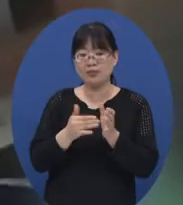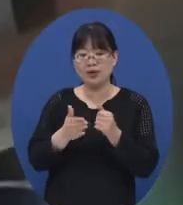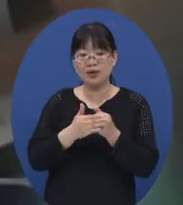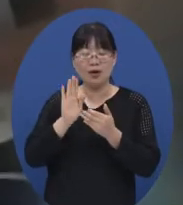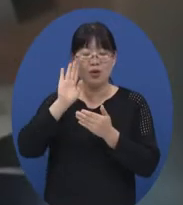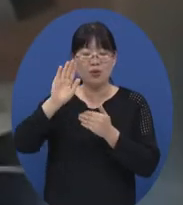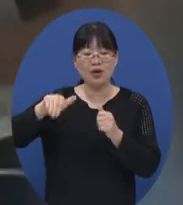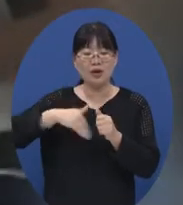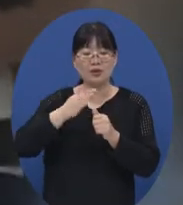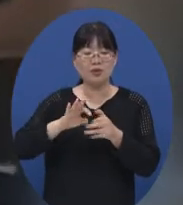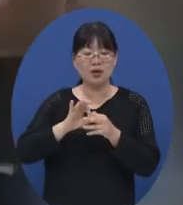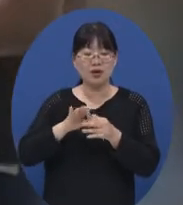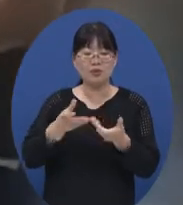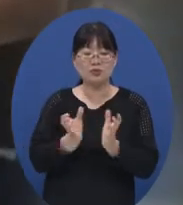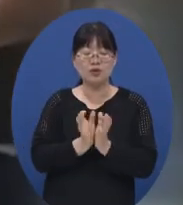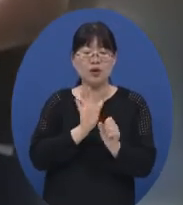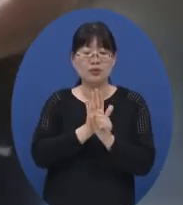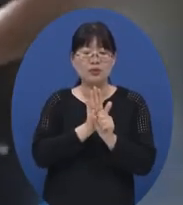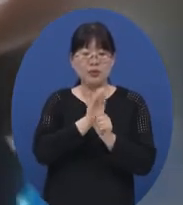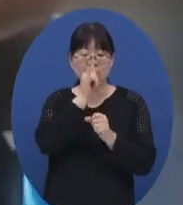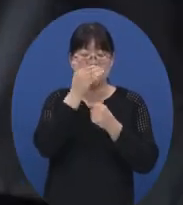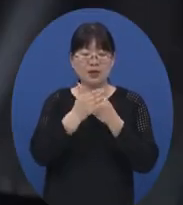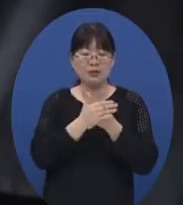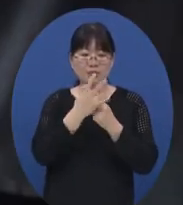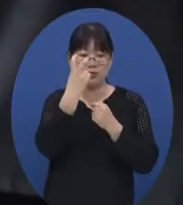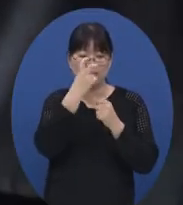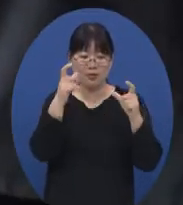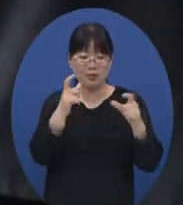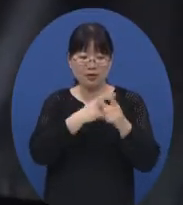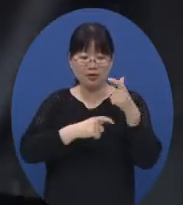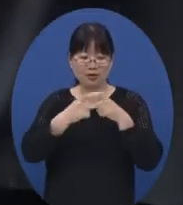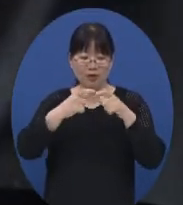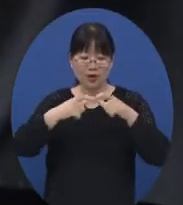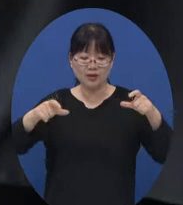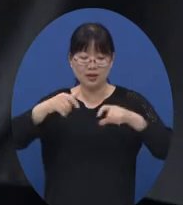있었다며 향후 환경 관련 부서와 협업해 수사